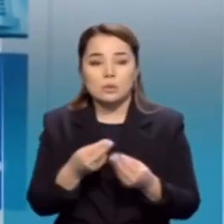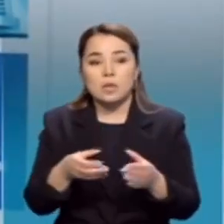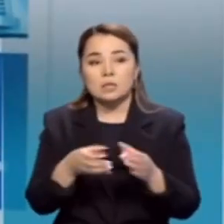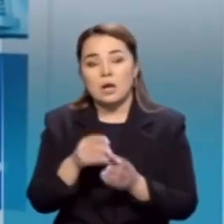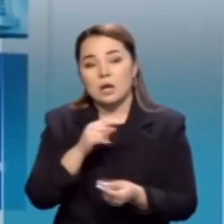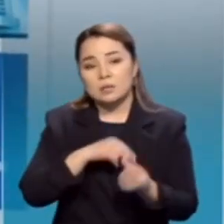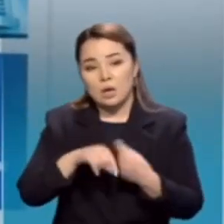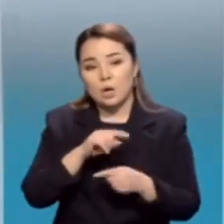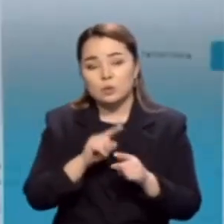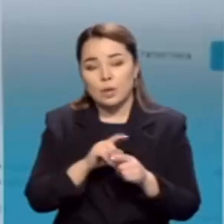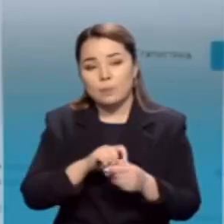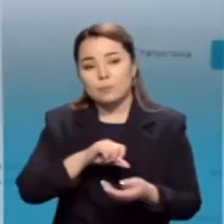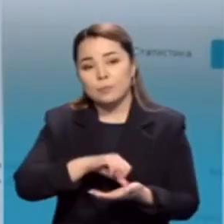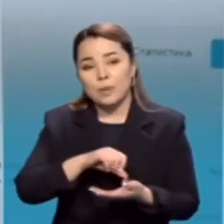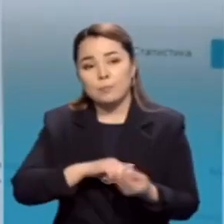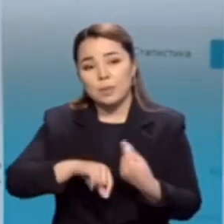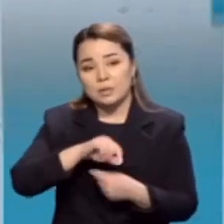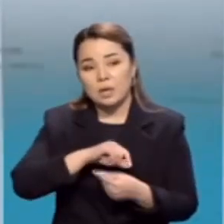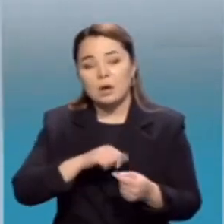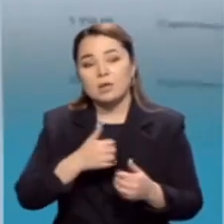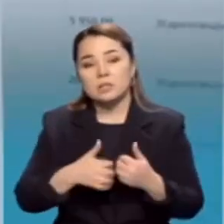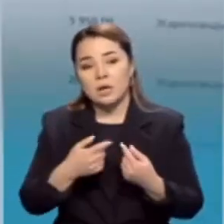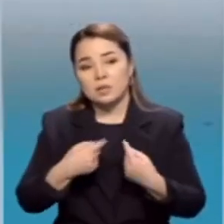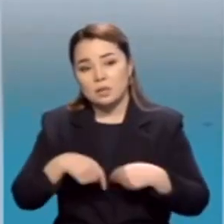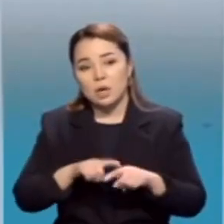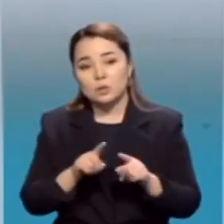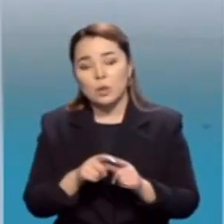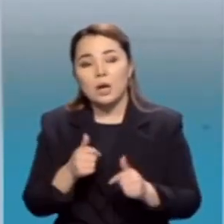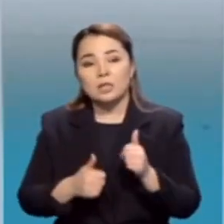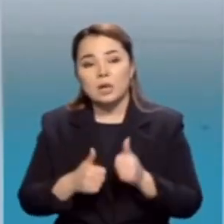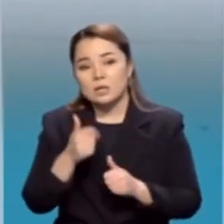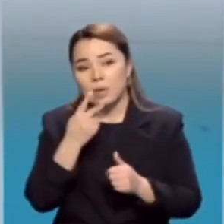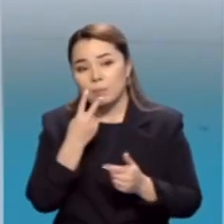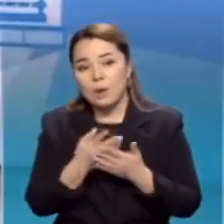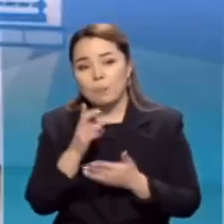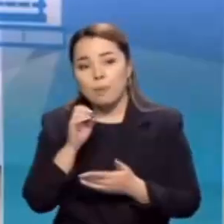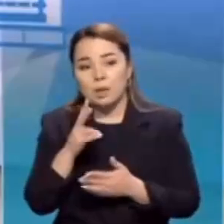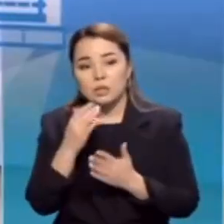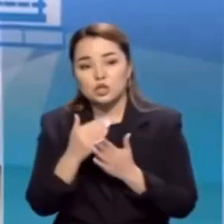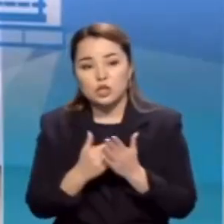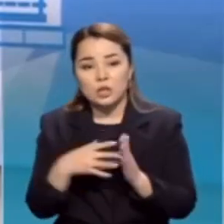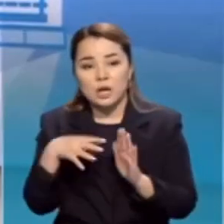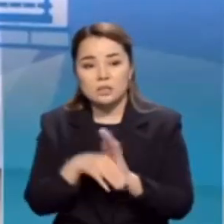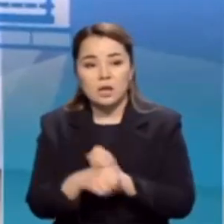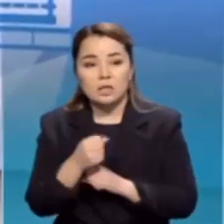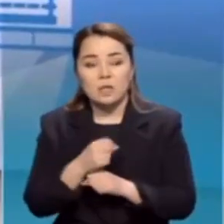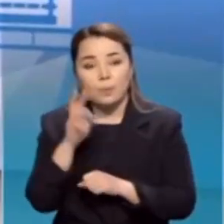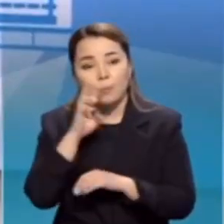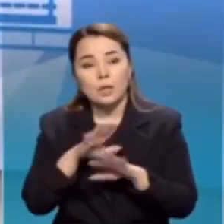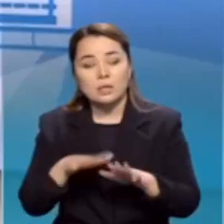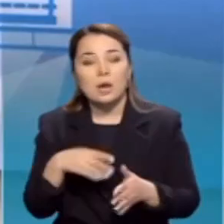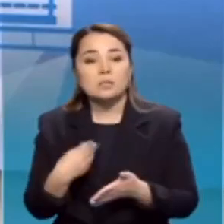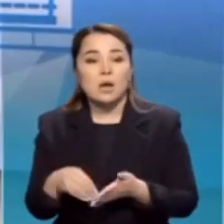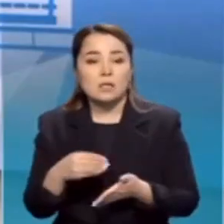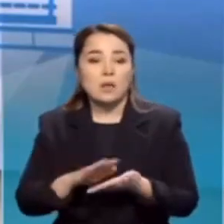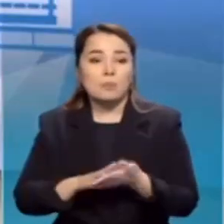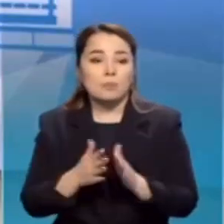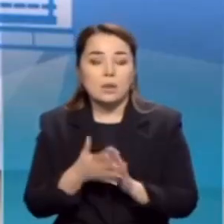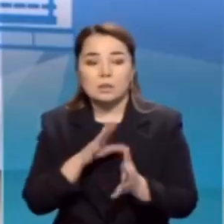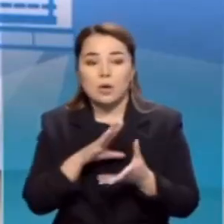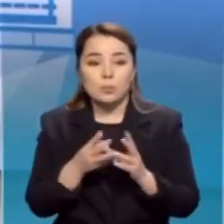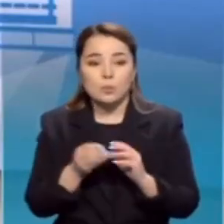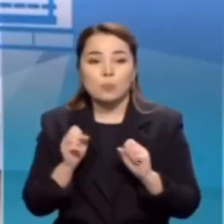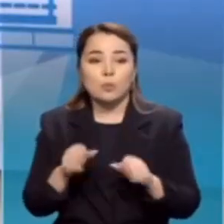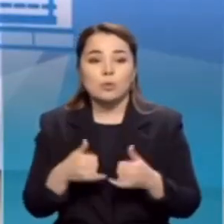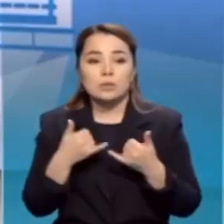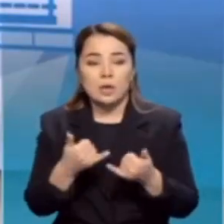бизнес арасында делдал болып отыр. Сондықтан құрылыс саласында рейтингтік балдық жүйе енгізілді. Исключение. Мемлекеттік сатып алу кезінде мердігерлердің